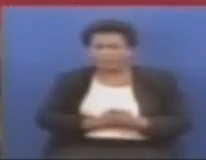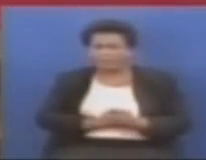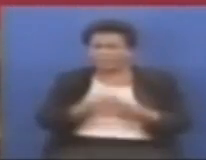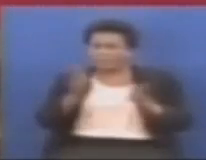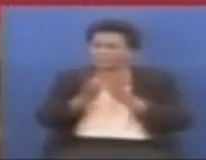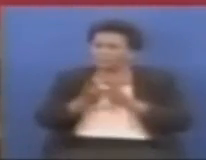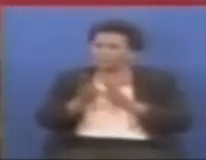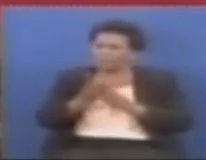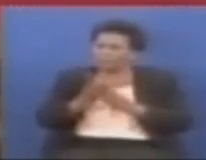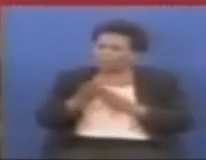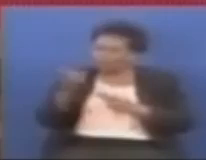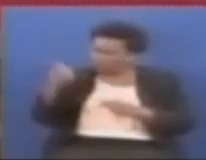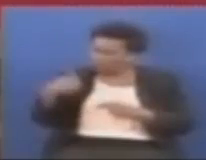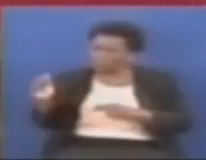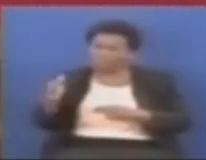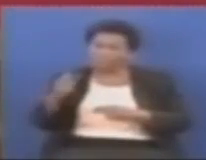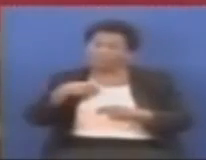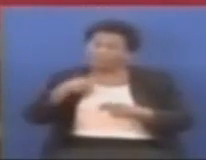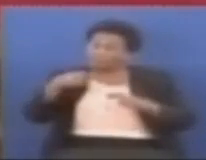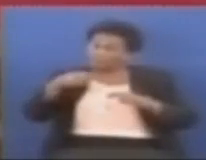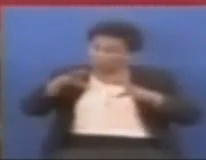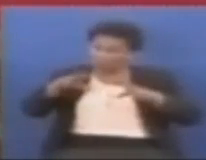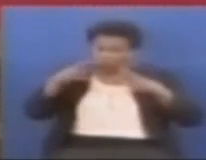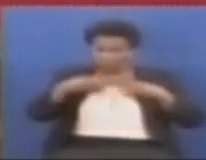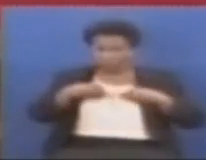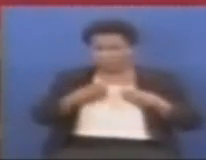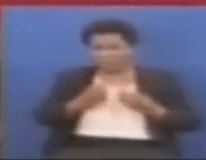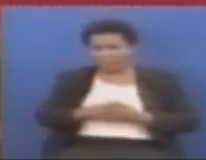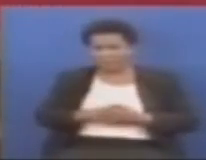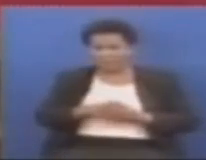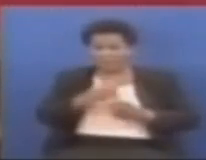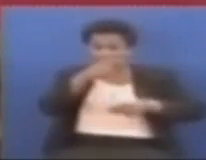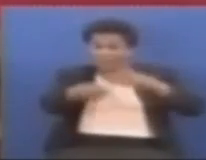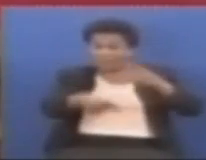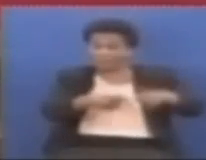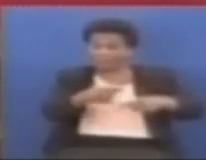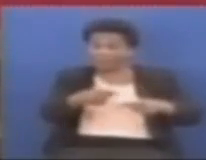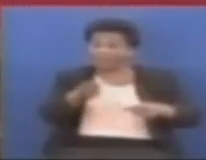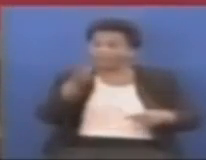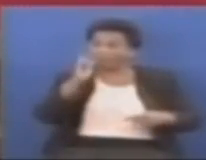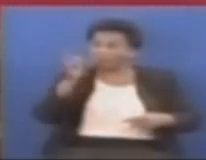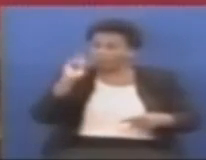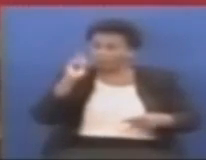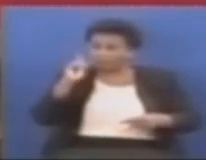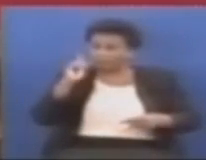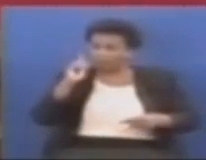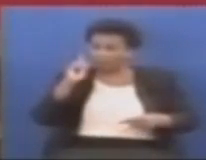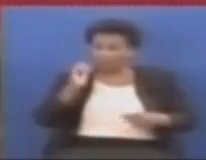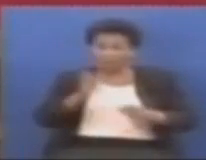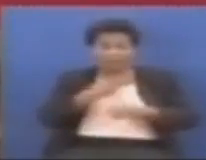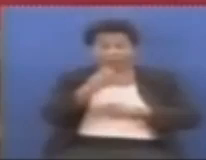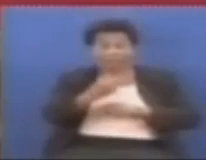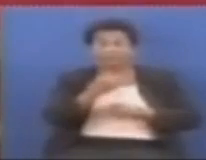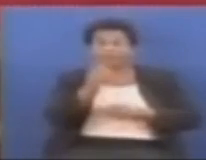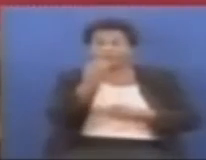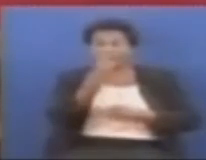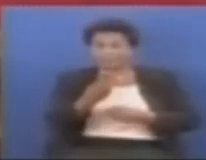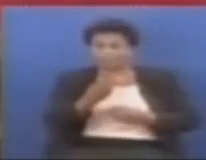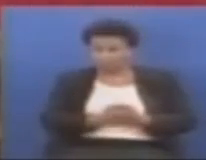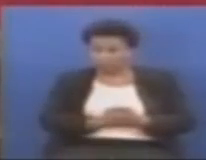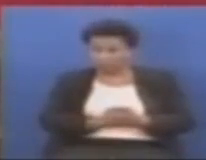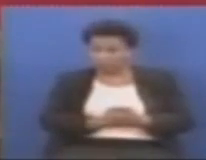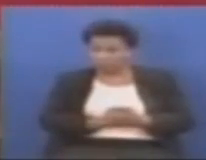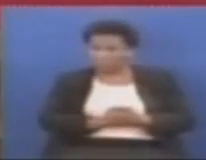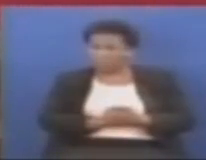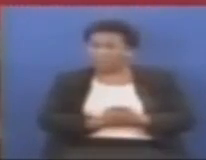vyote 64 vitaingizwa kwenye awamu ya tatu. Lakini na maswali mawili madogo ya nyongeza. Swali la kwanza, tatizo